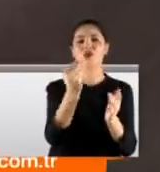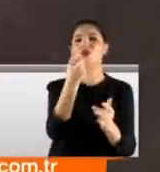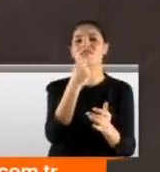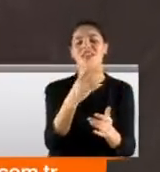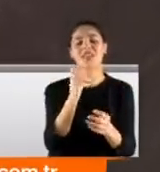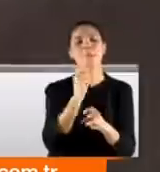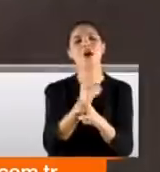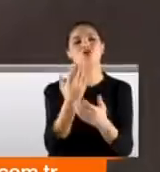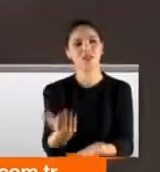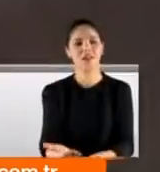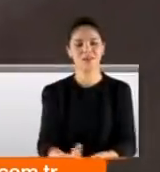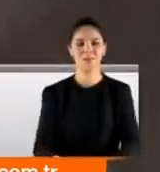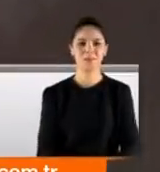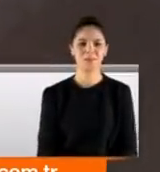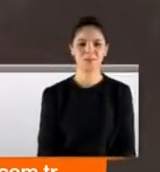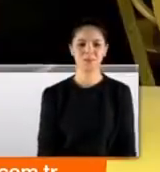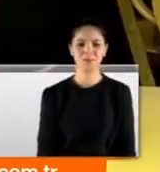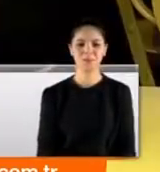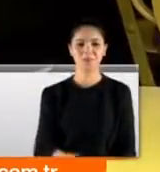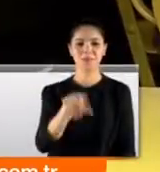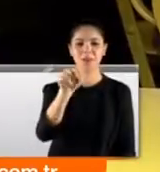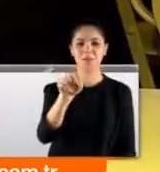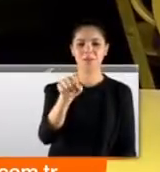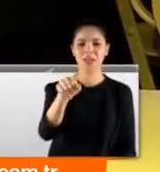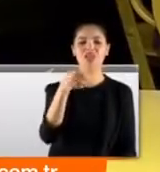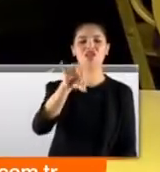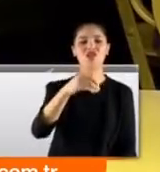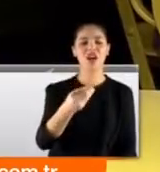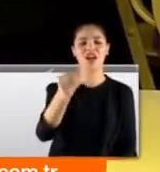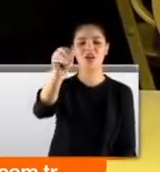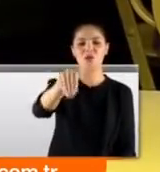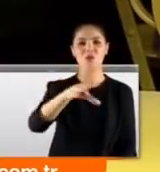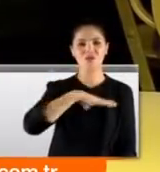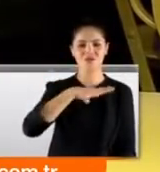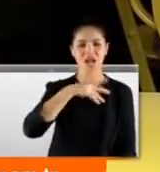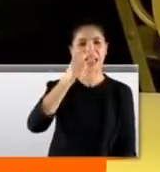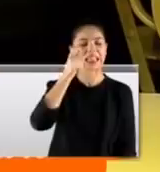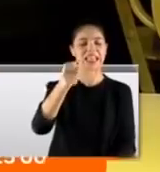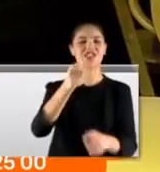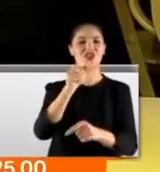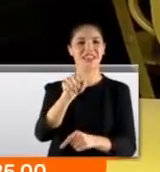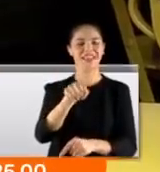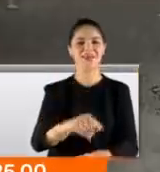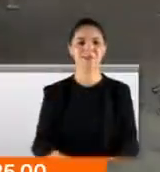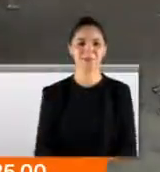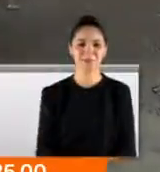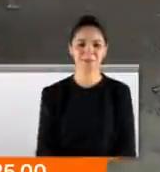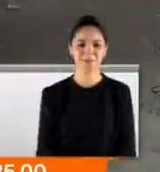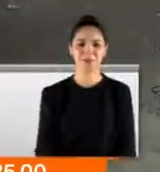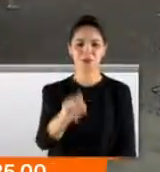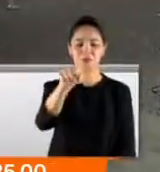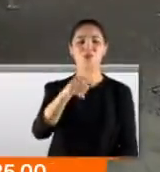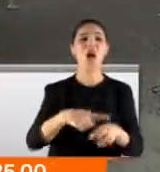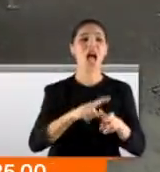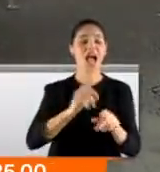maşallah. Hatta şurada bir tanesinin önüne çay da koymuşlar. Dikkatimi çekti bayağı bir. Bu